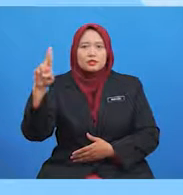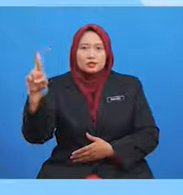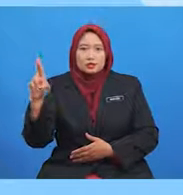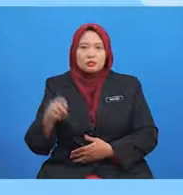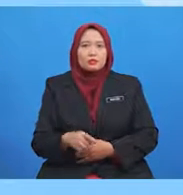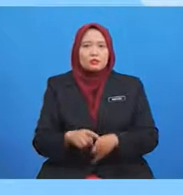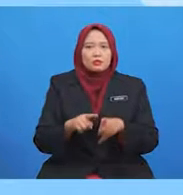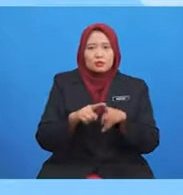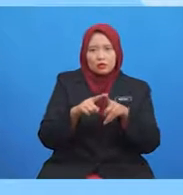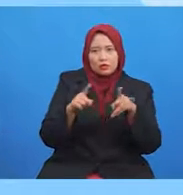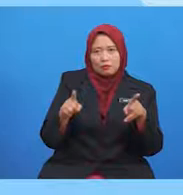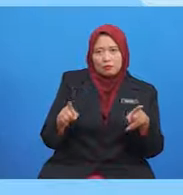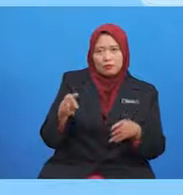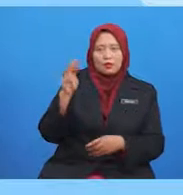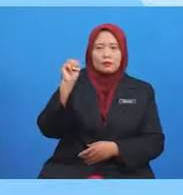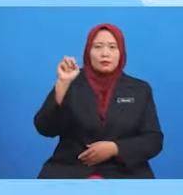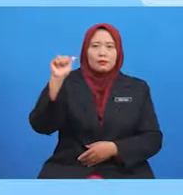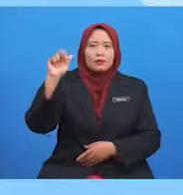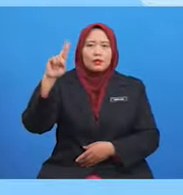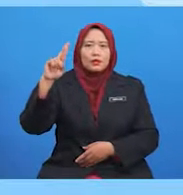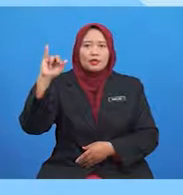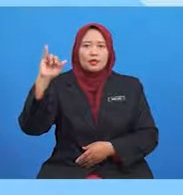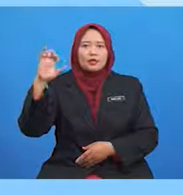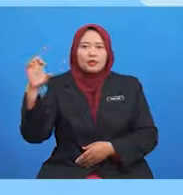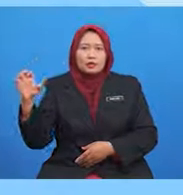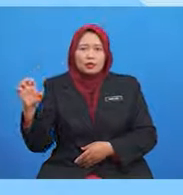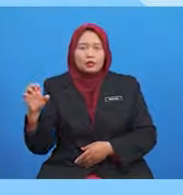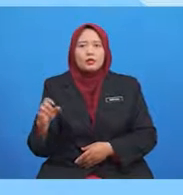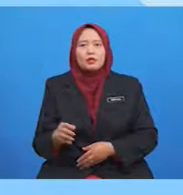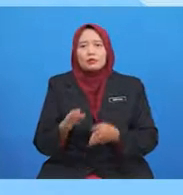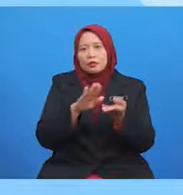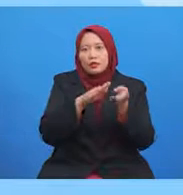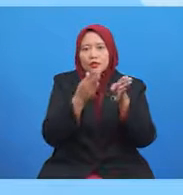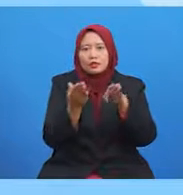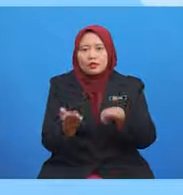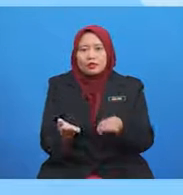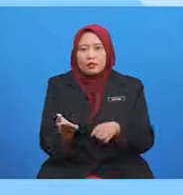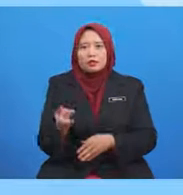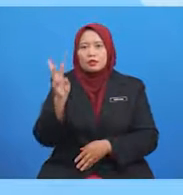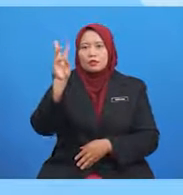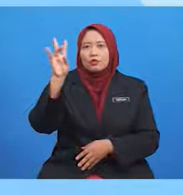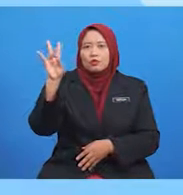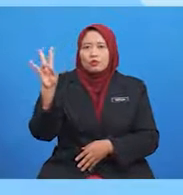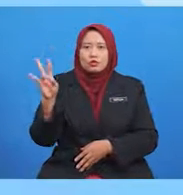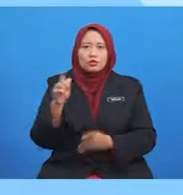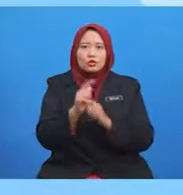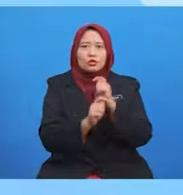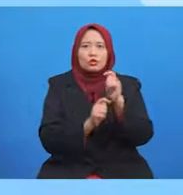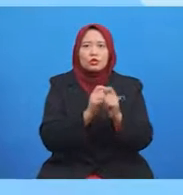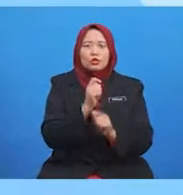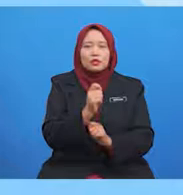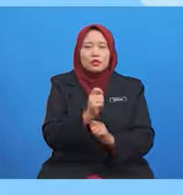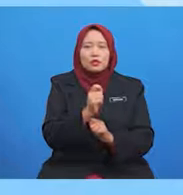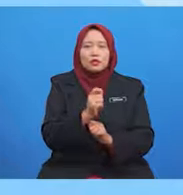67 tahun kerana menghidap penyakit yang disebabkan oleh pendedahan kepada